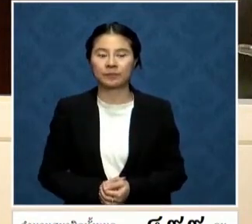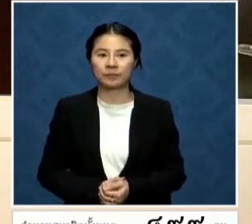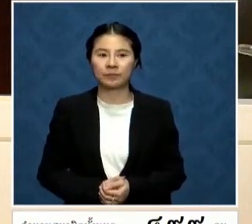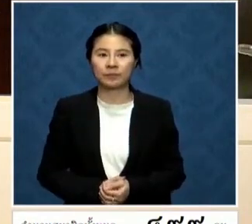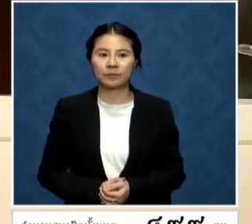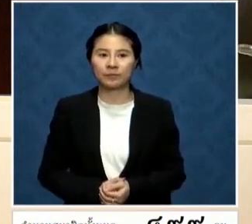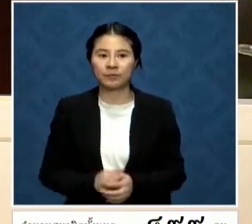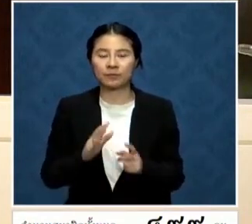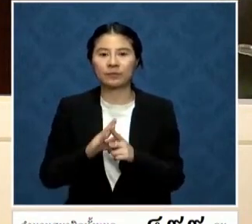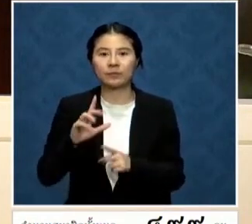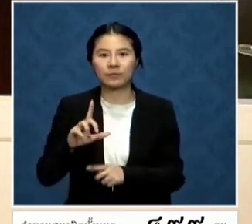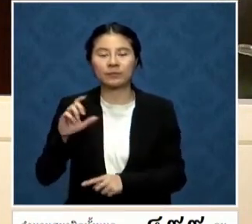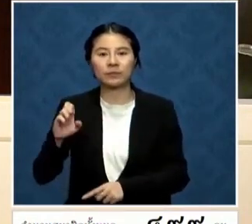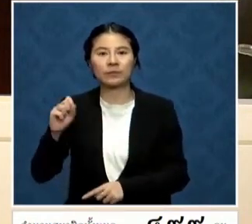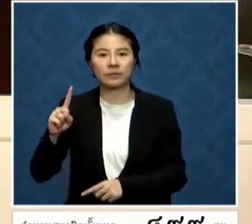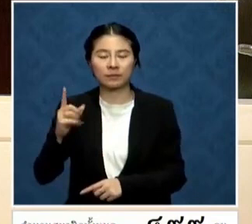อุฤทธิ์ภักดี